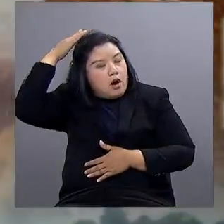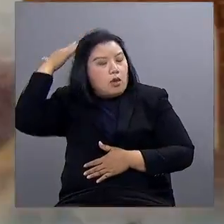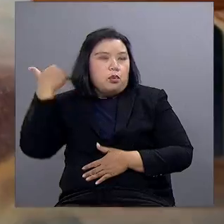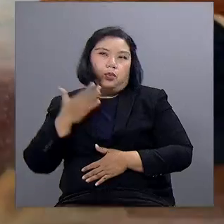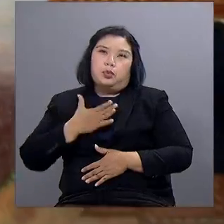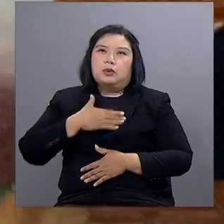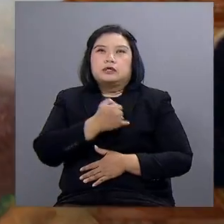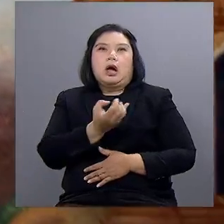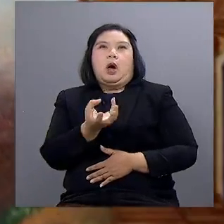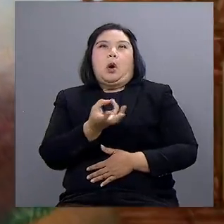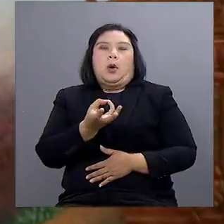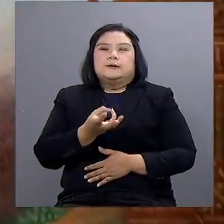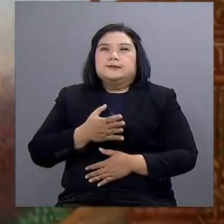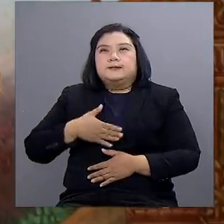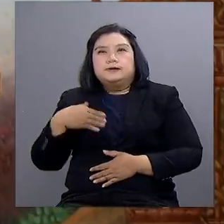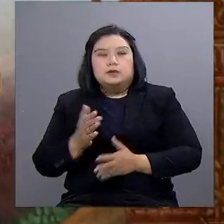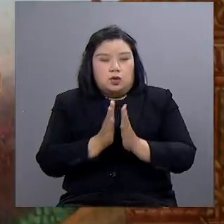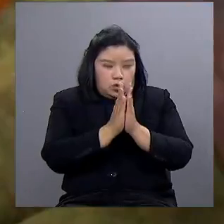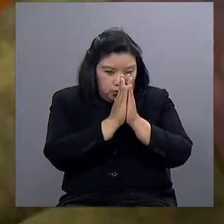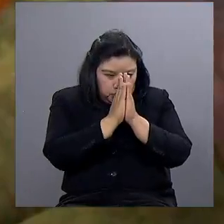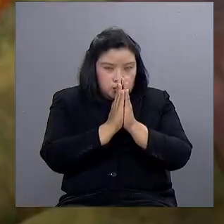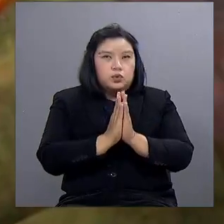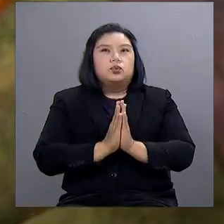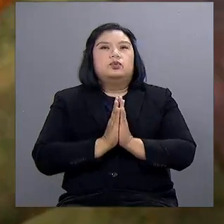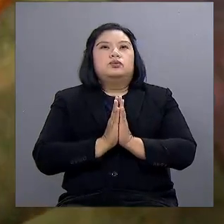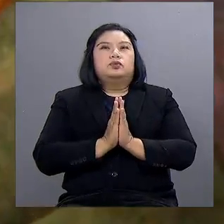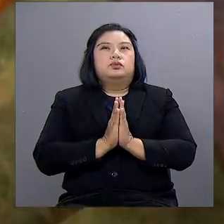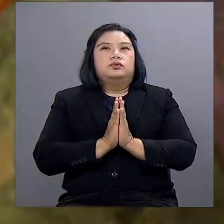องคร่ำครวญต่อหน้าพระอิศวรบรมเทพ